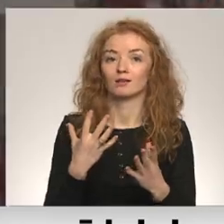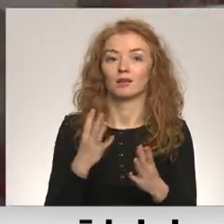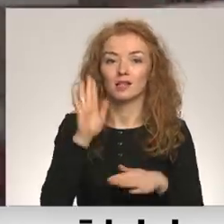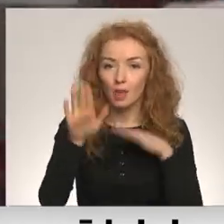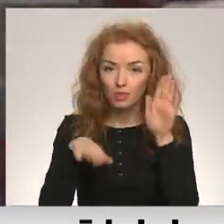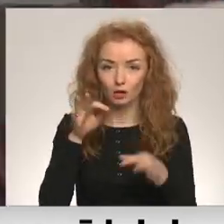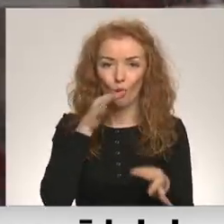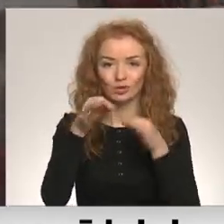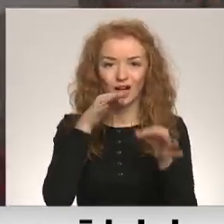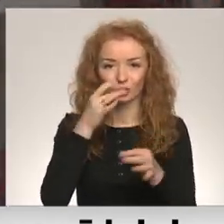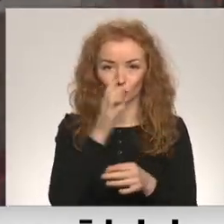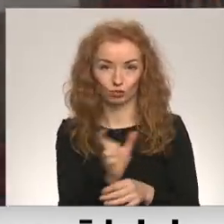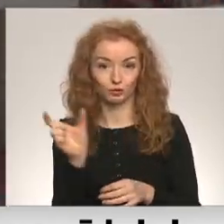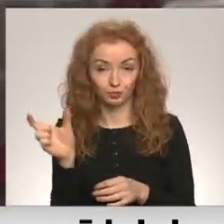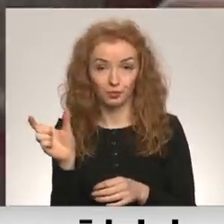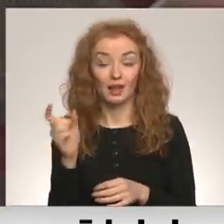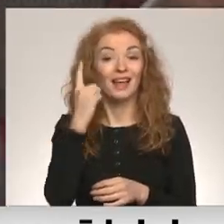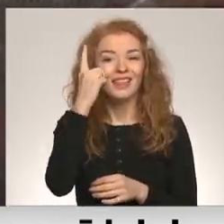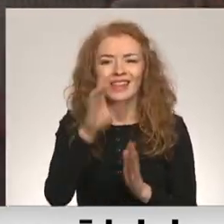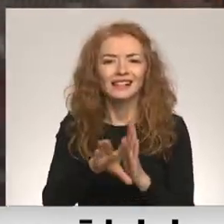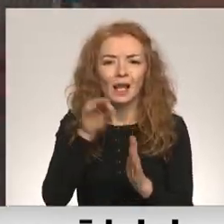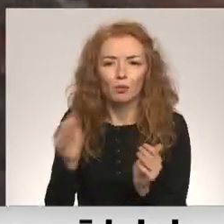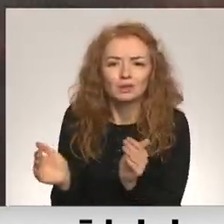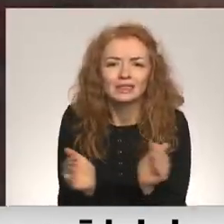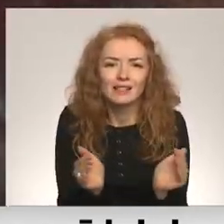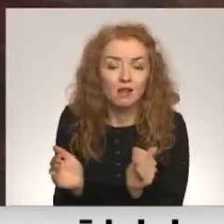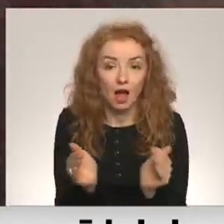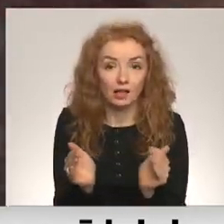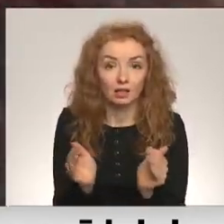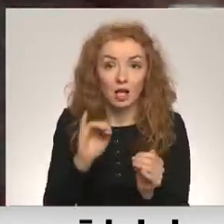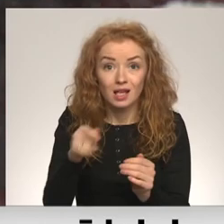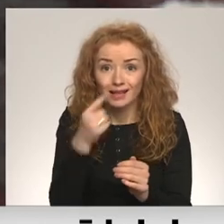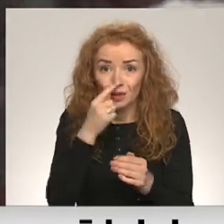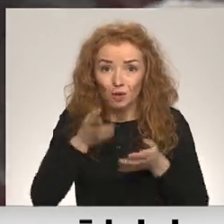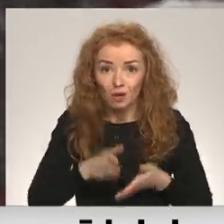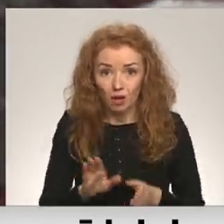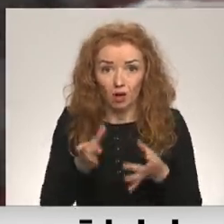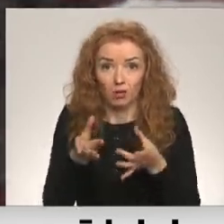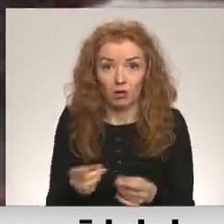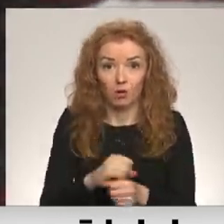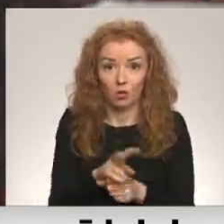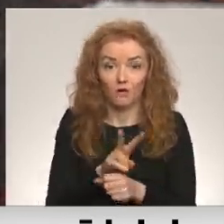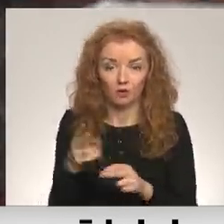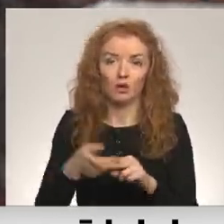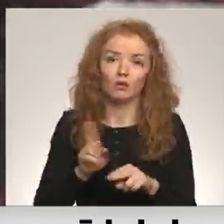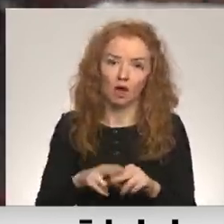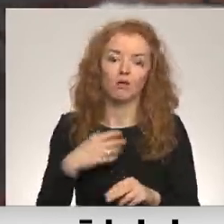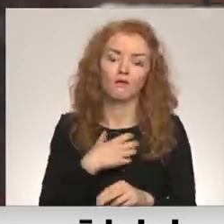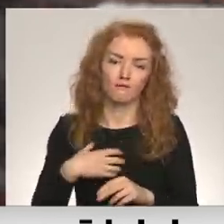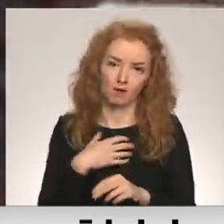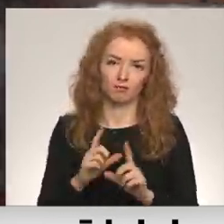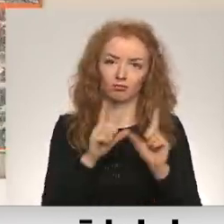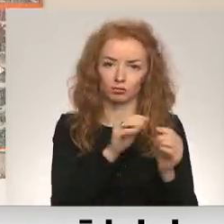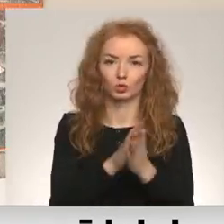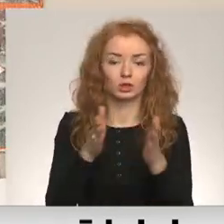tālruni. Izņēmums ir zīdaiņi. Tikko dzimušiem mazuļiem omikrons var nozīmēt arī stacionēšanu. Ja bērniņam jaunākam